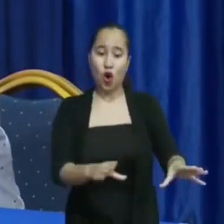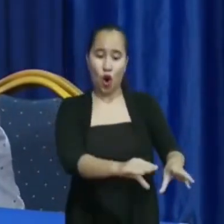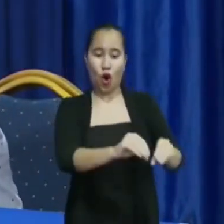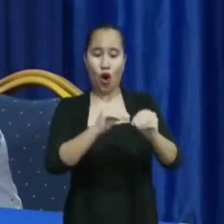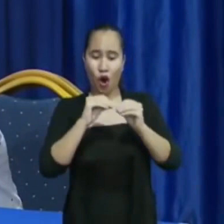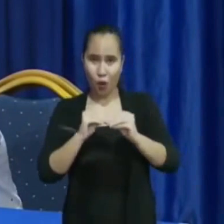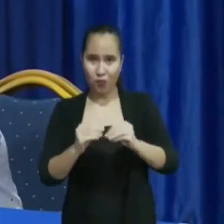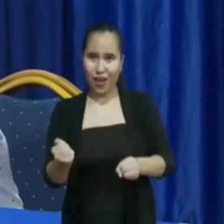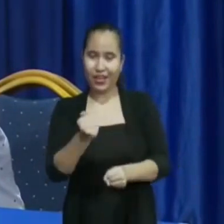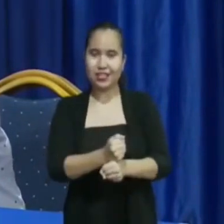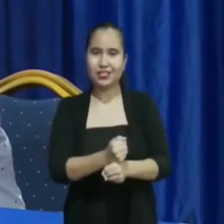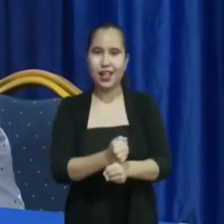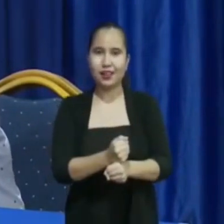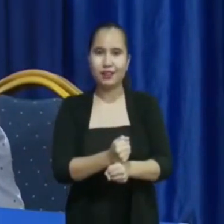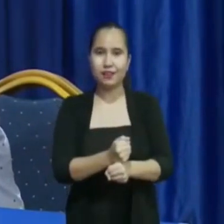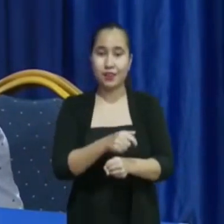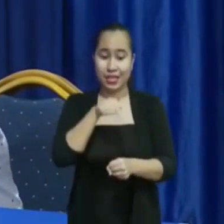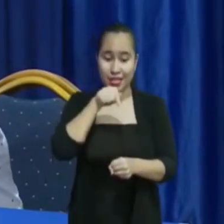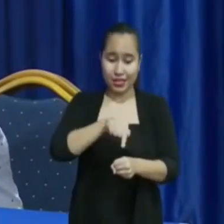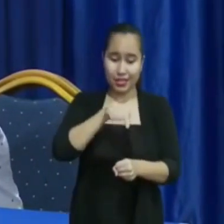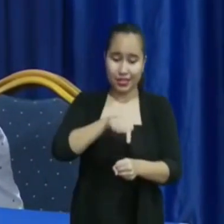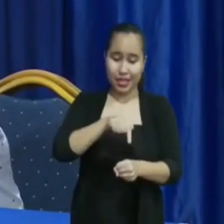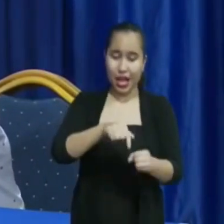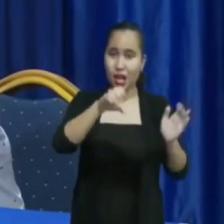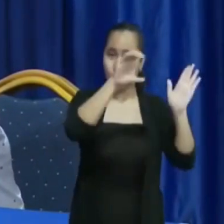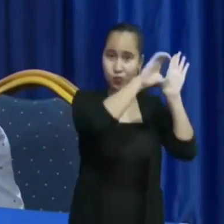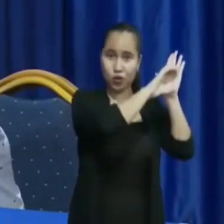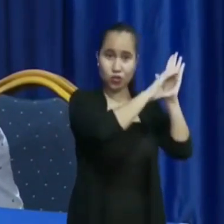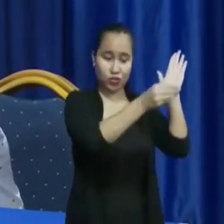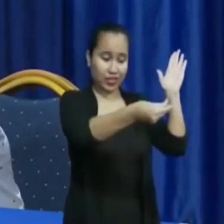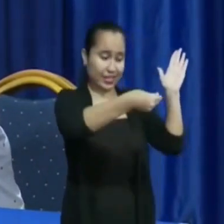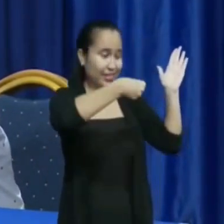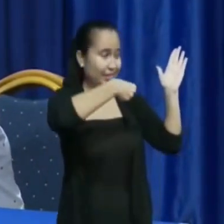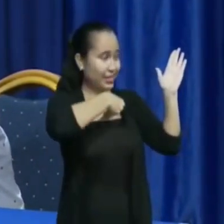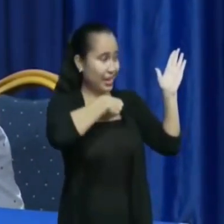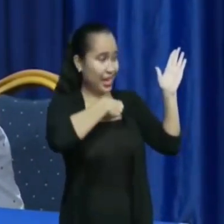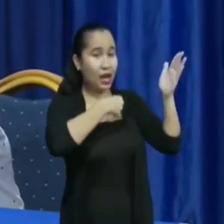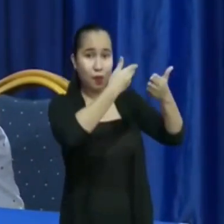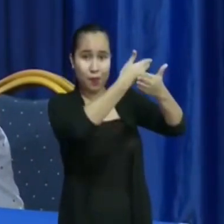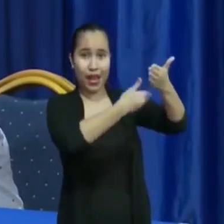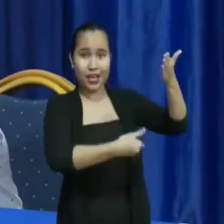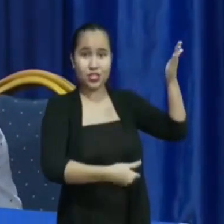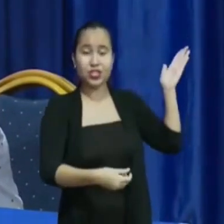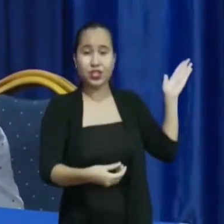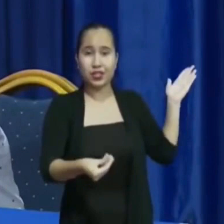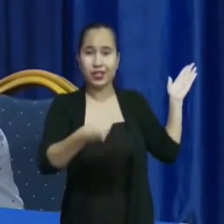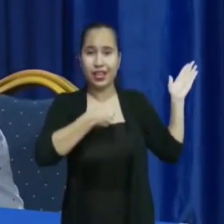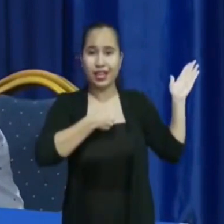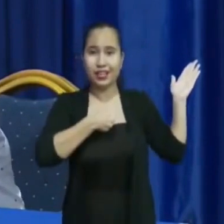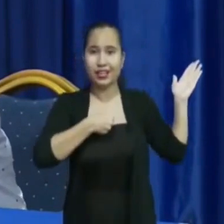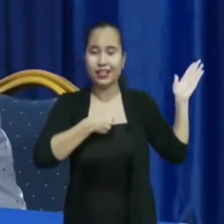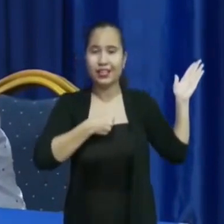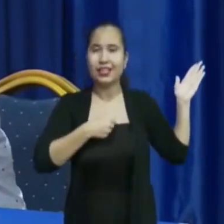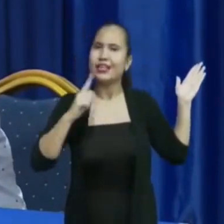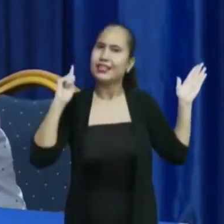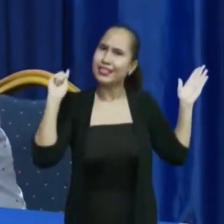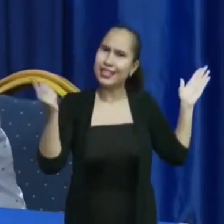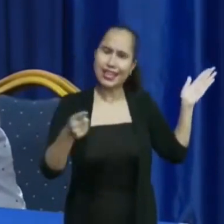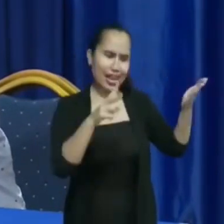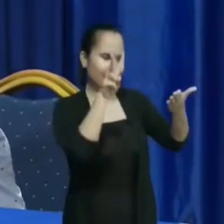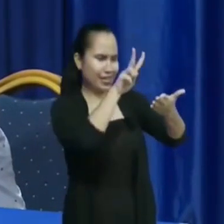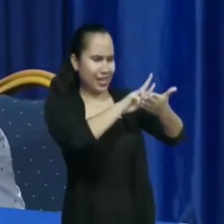opvanginstellingen. Daar zullen zij het protocol in ontvangst nemen in hardcopy. Ze mogen het